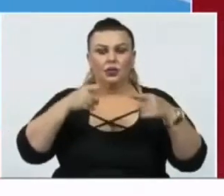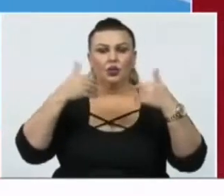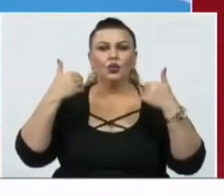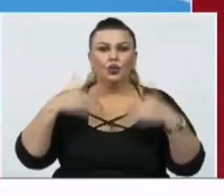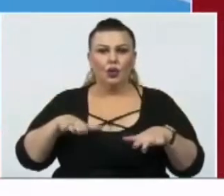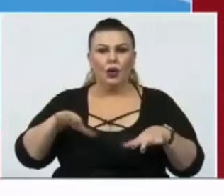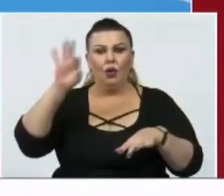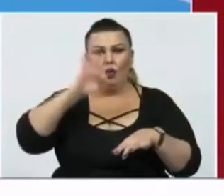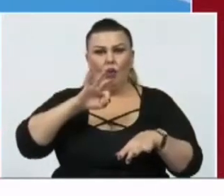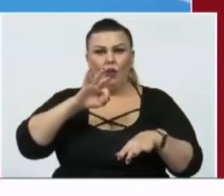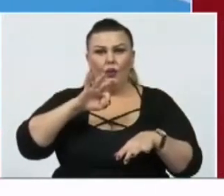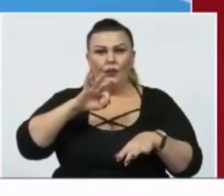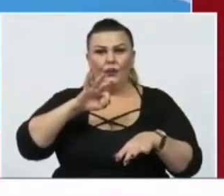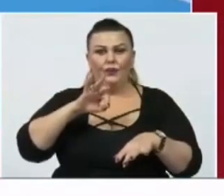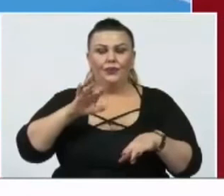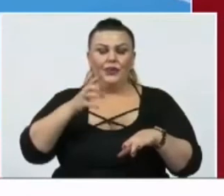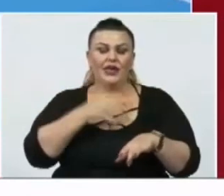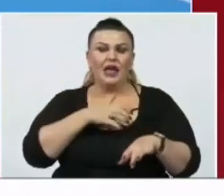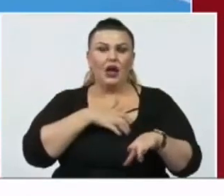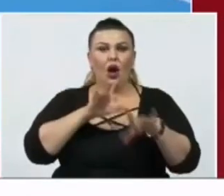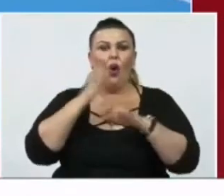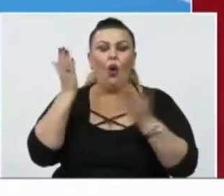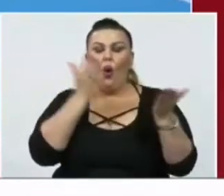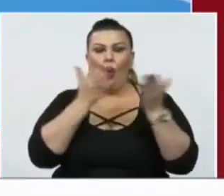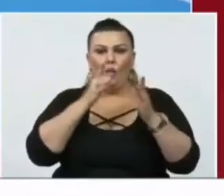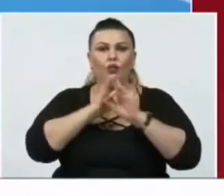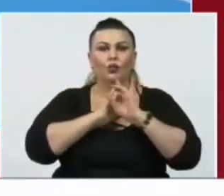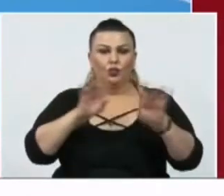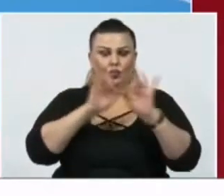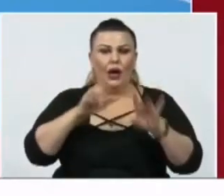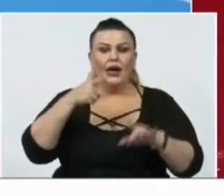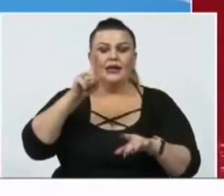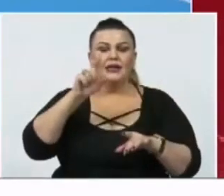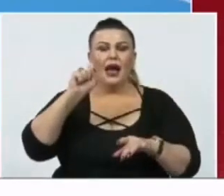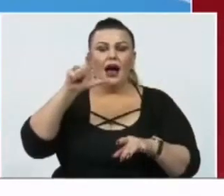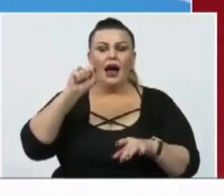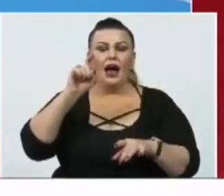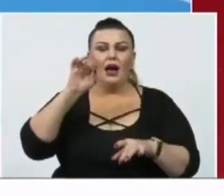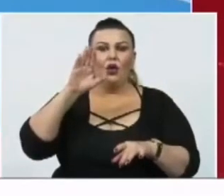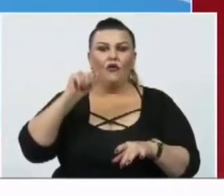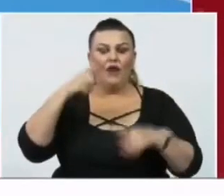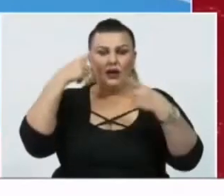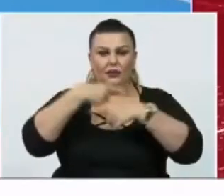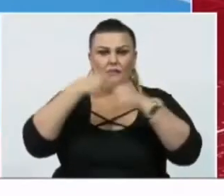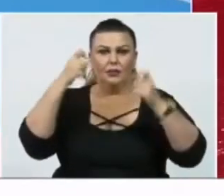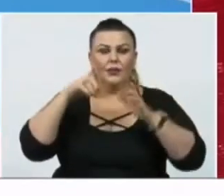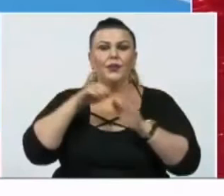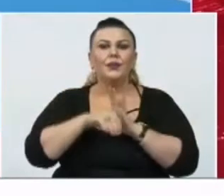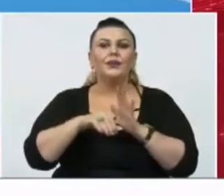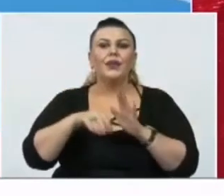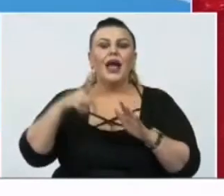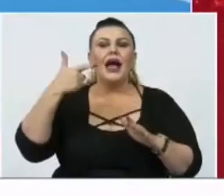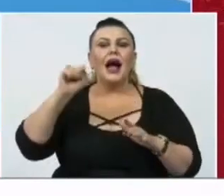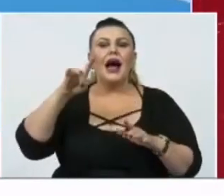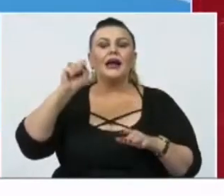məskunlaşdırılması barədə istəklərini oxumuşuq. Ancaq xanım Zaxarova nəzərdə çatdırdı ki,